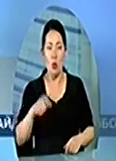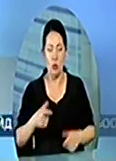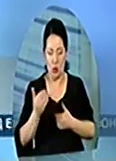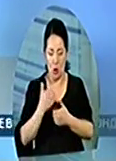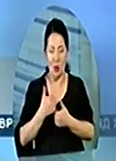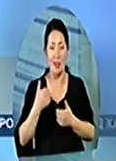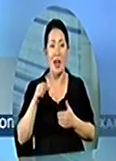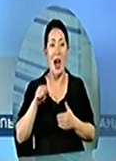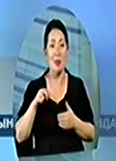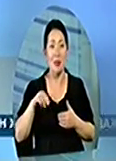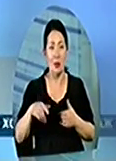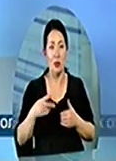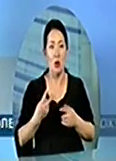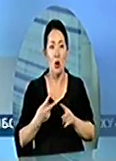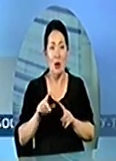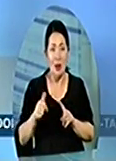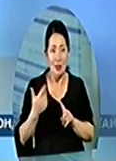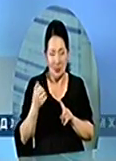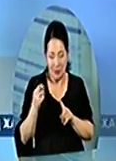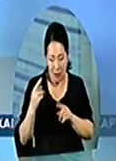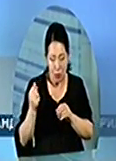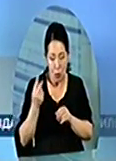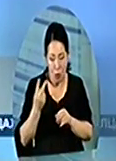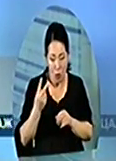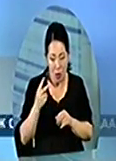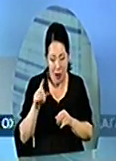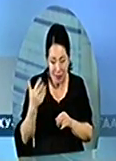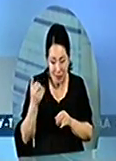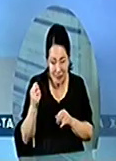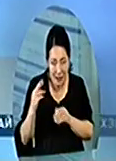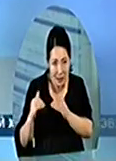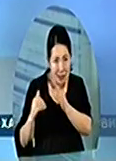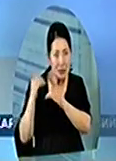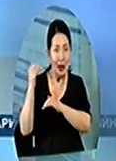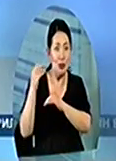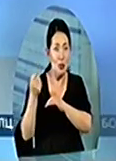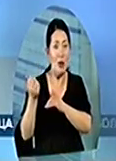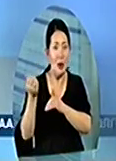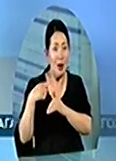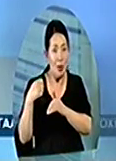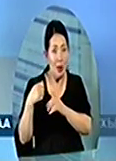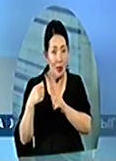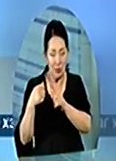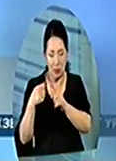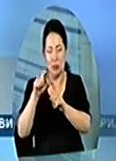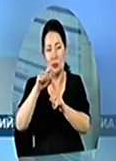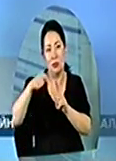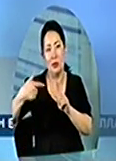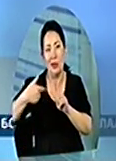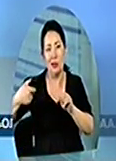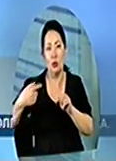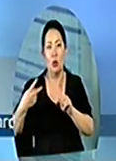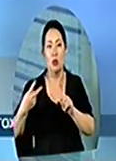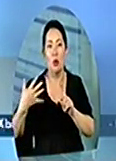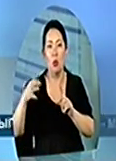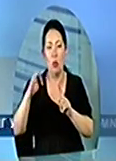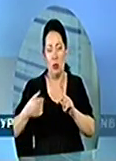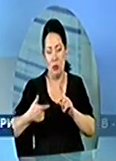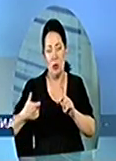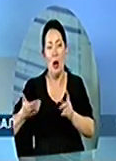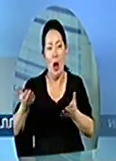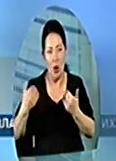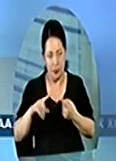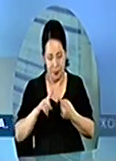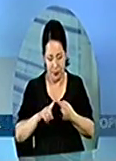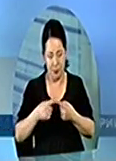татвартны 2.5 саяас дээш орлоготой орлогын одоо төвшин дээр нь бол 25% татвар ногдуулахар, за хадгаламжийн